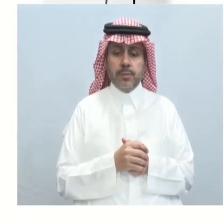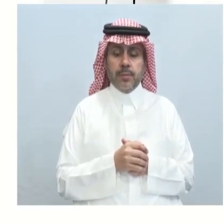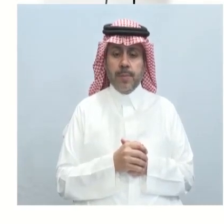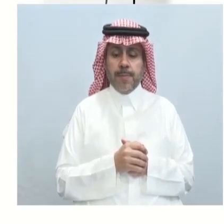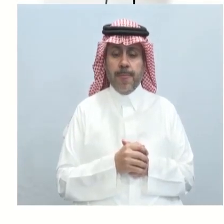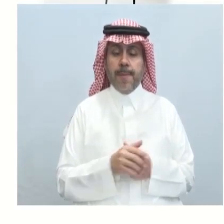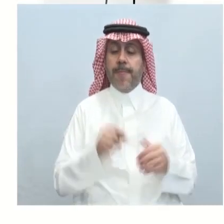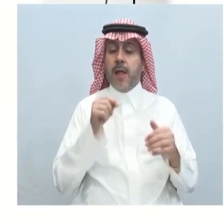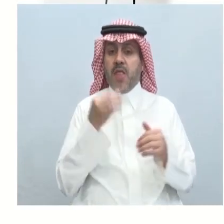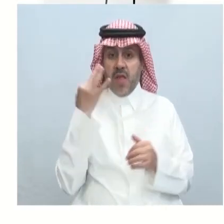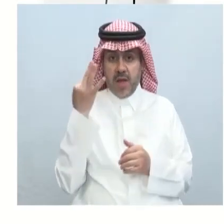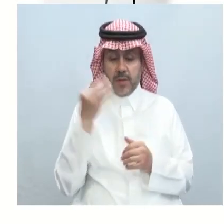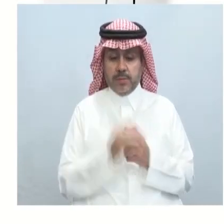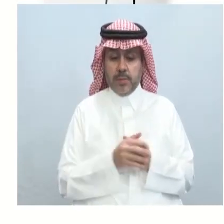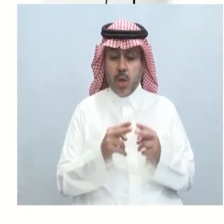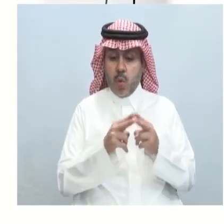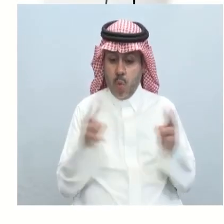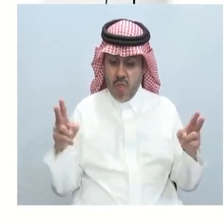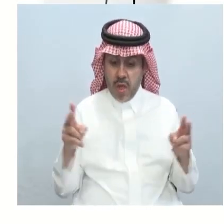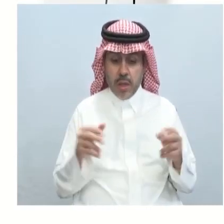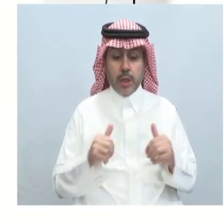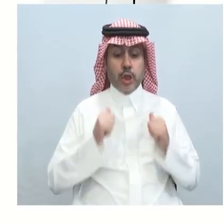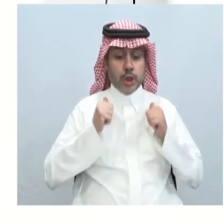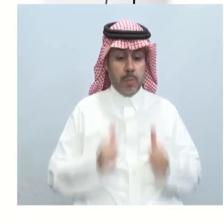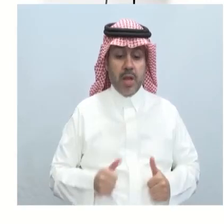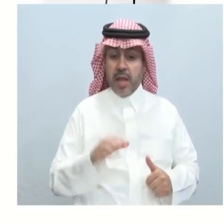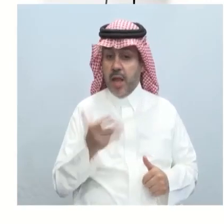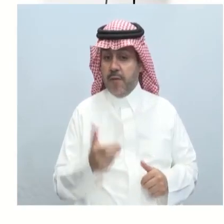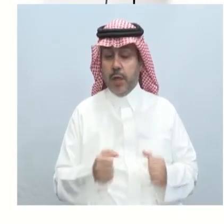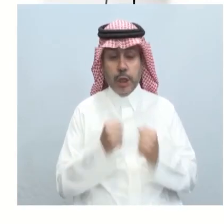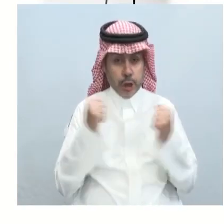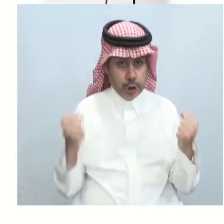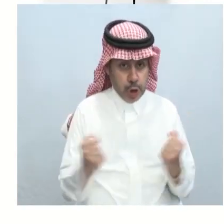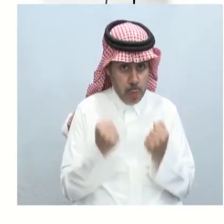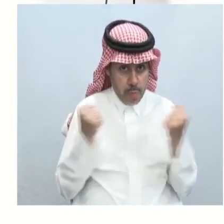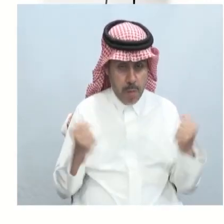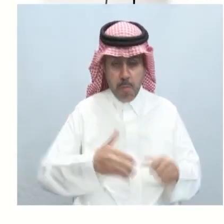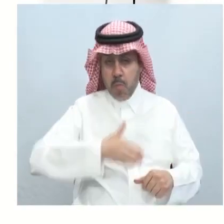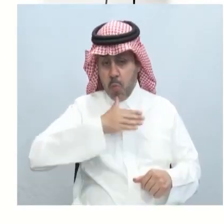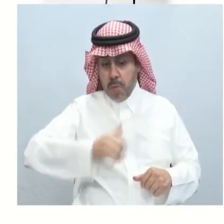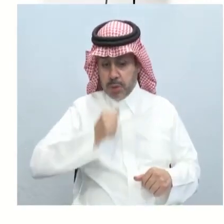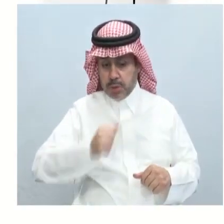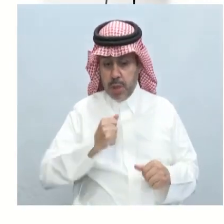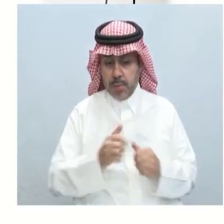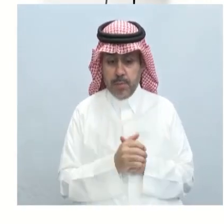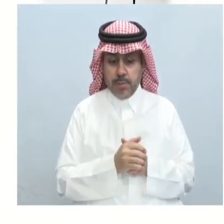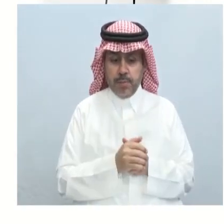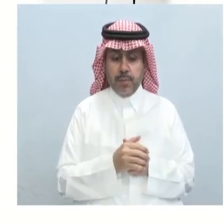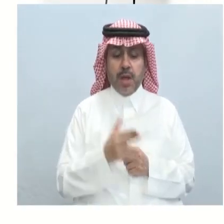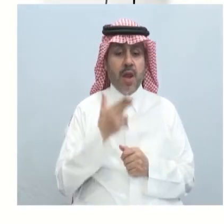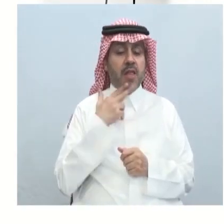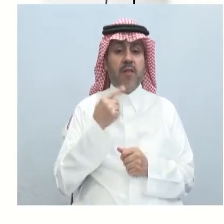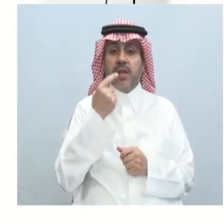ومن اهداف الدرس ان يوضح الطالب كيفيه اهتمام النبي صلى الله عليه وسلم بنظافه فمه